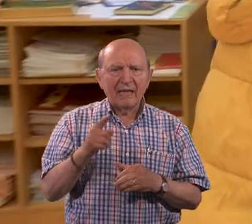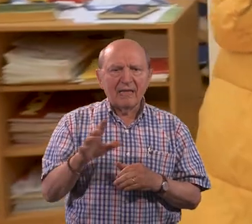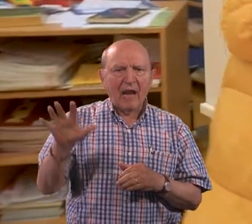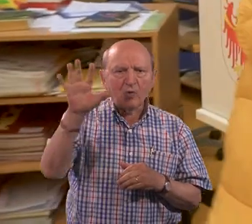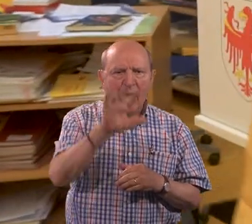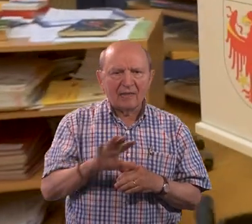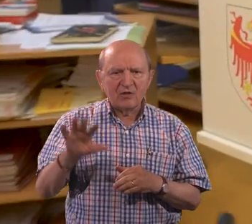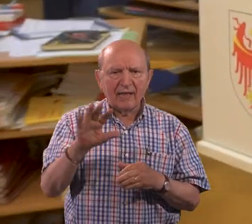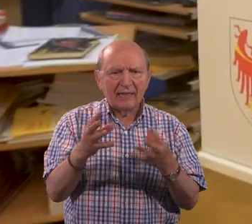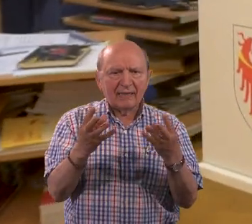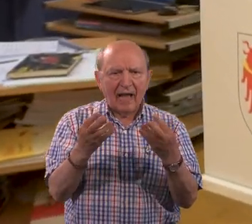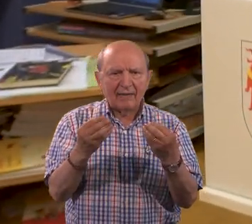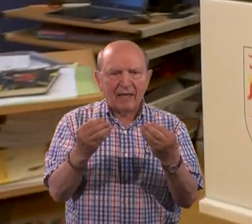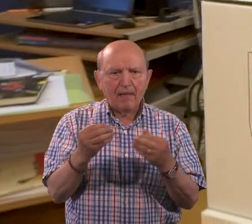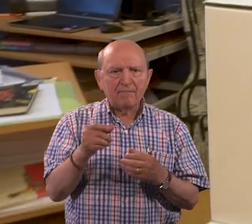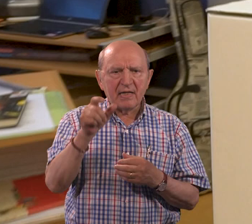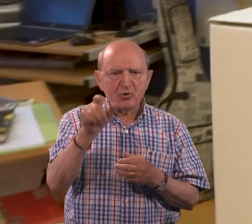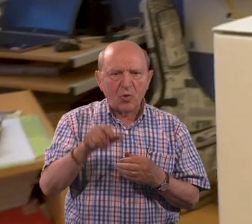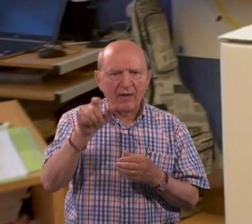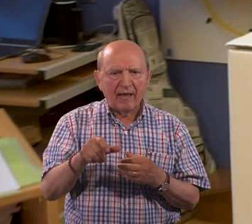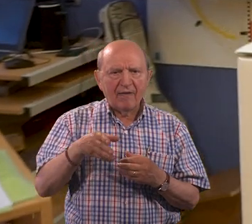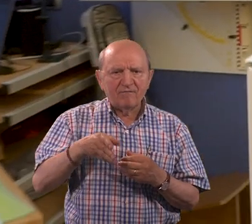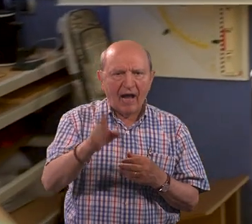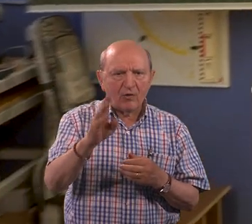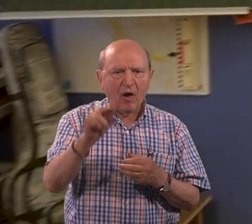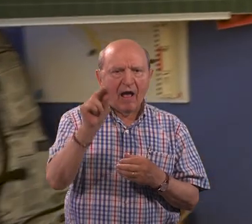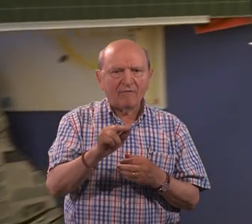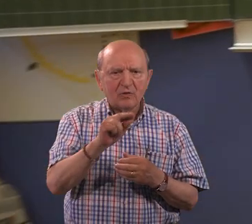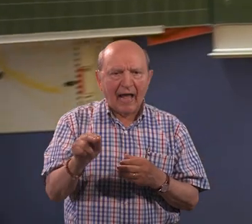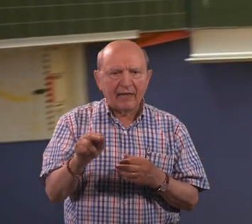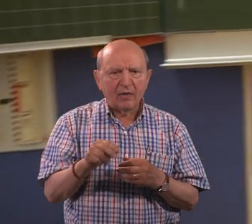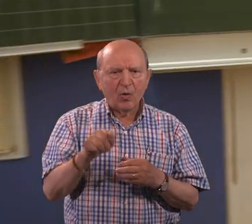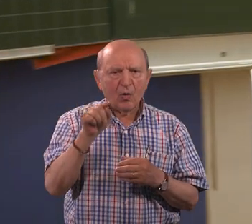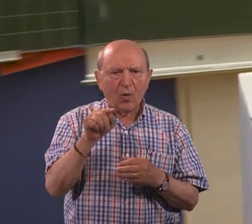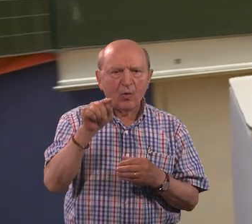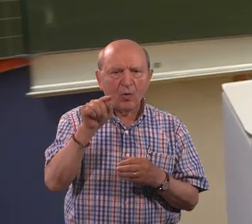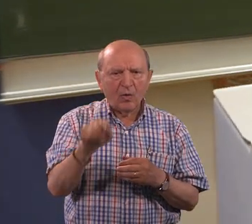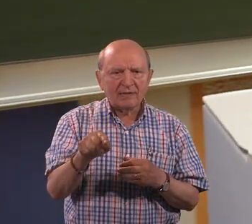in Alto Adige tante persone vanno a votare come il Signore Rossi